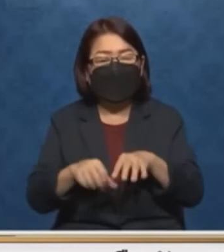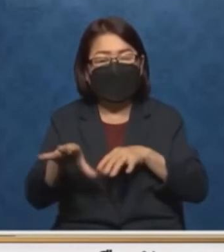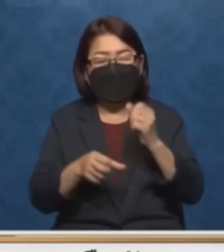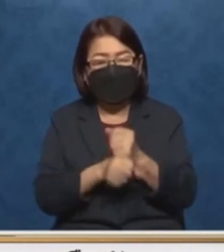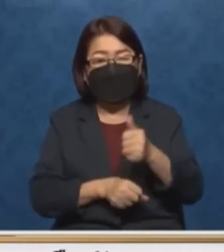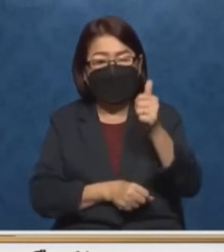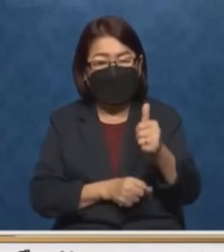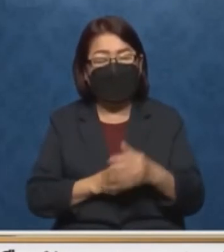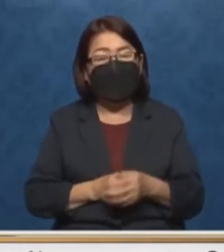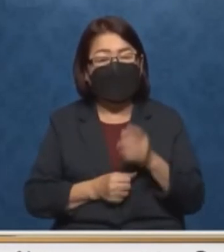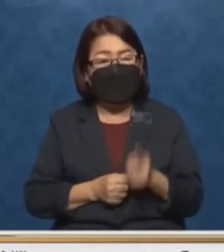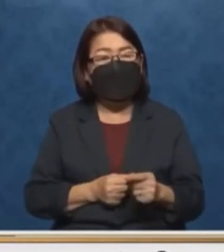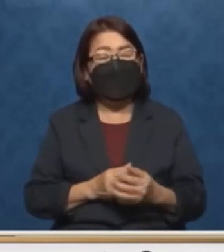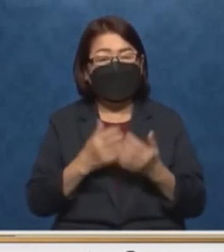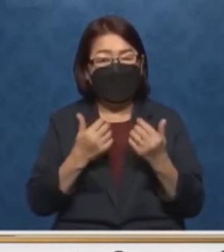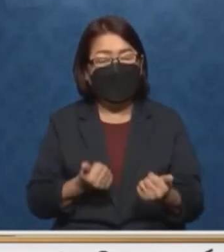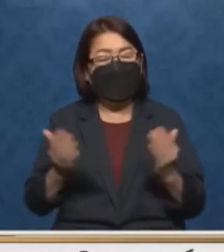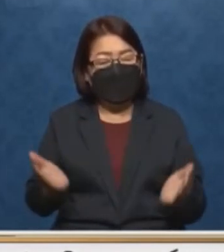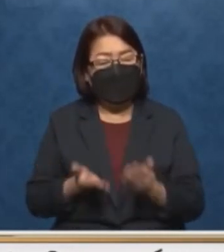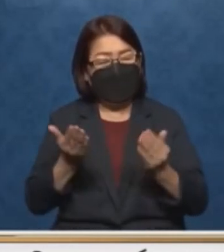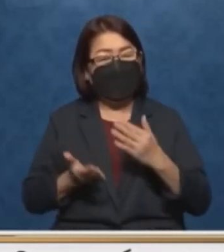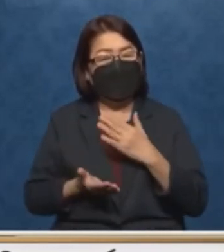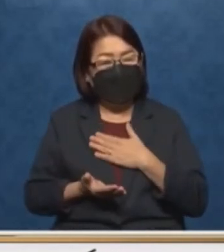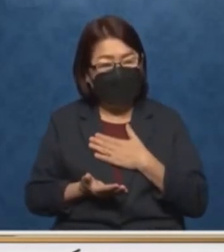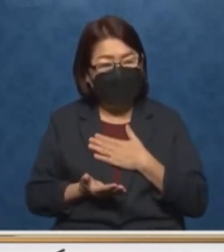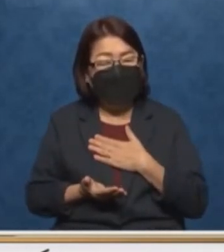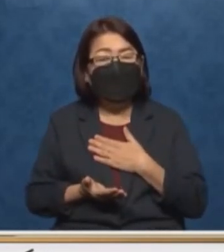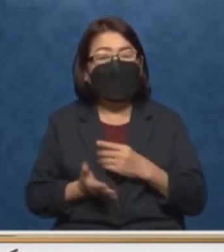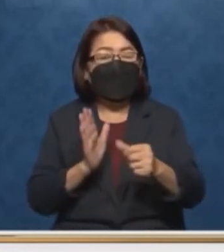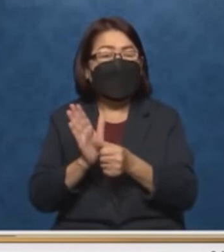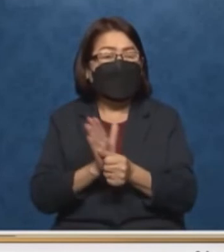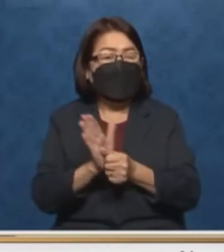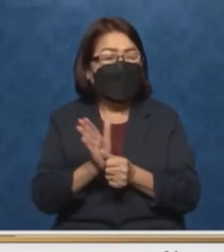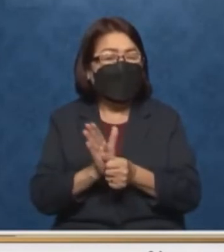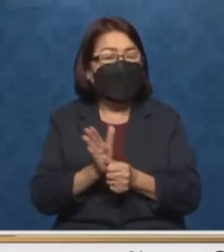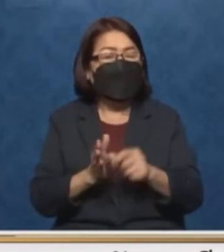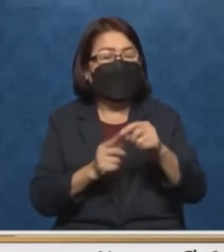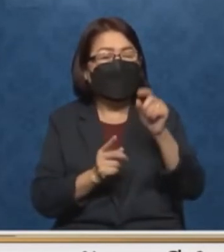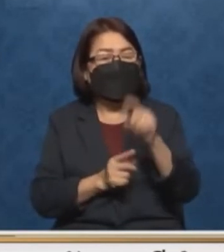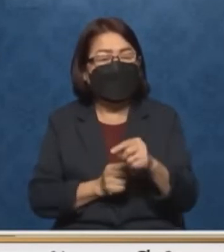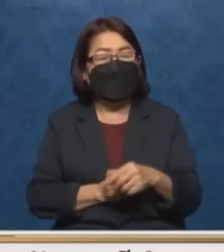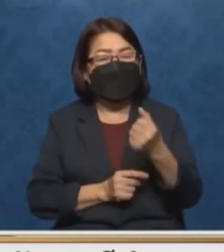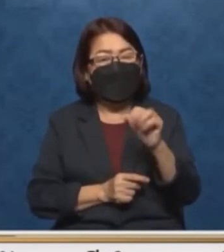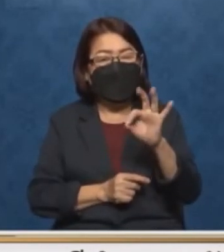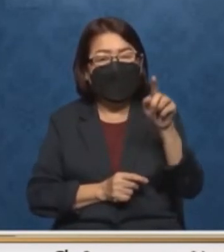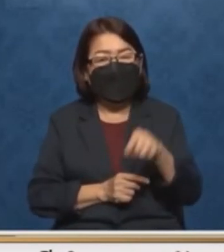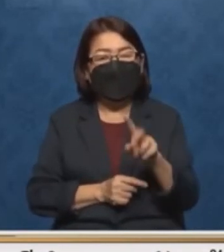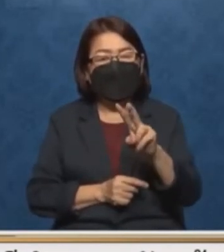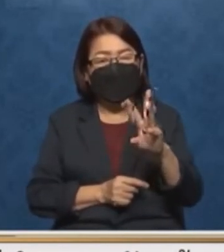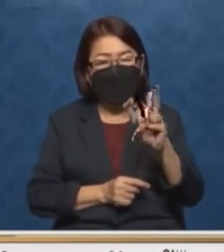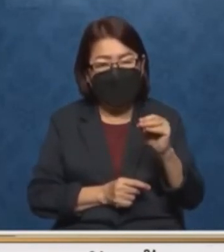ที่สุดและนั้นต้องขอดีกว่านี้สนับสนุนร่างแก้ไขคัดคำสั่งคสชฉบับ